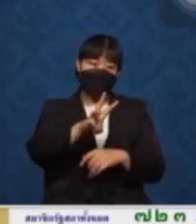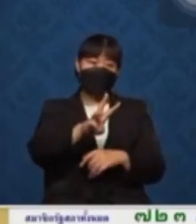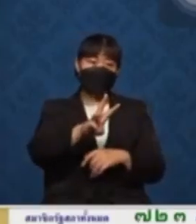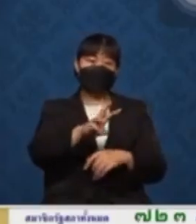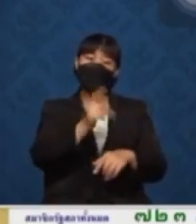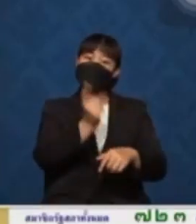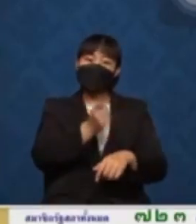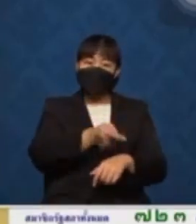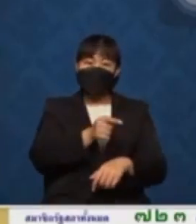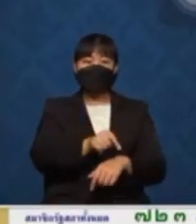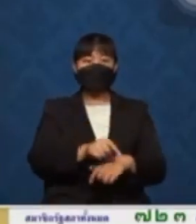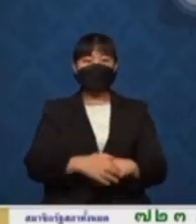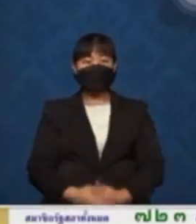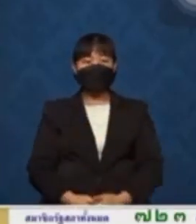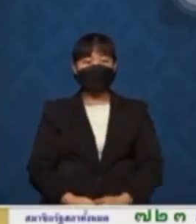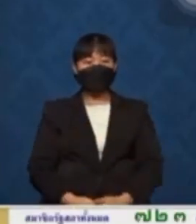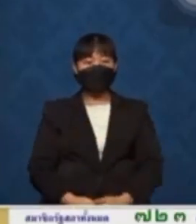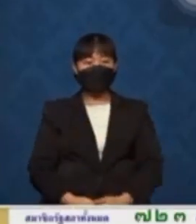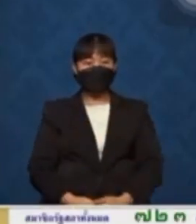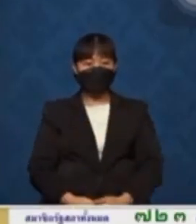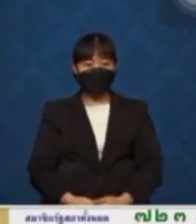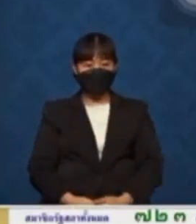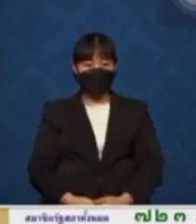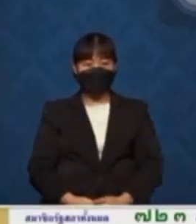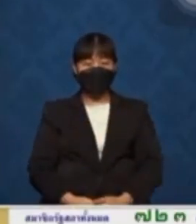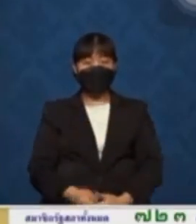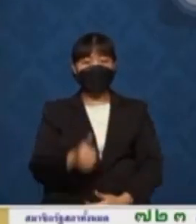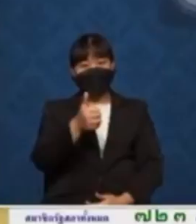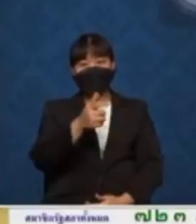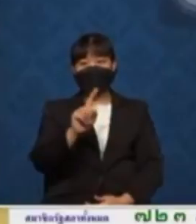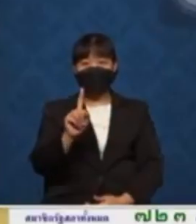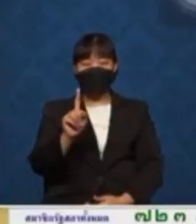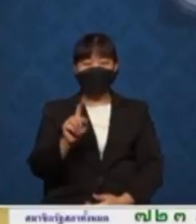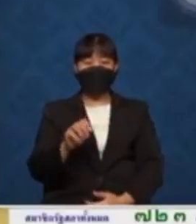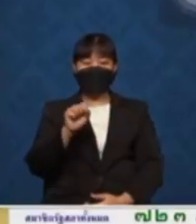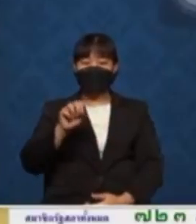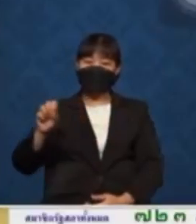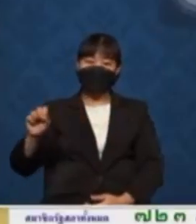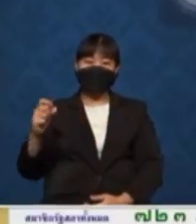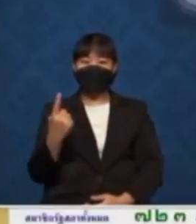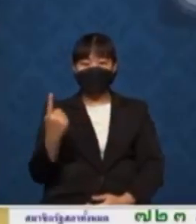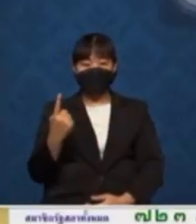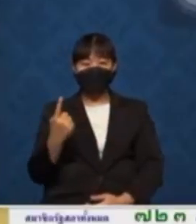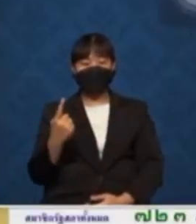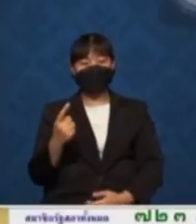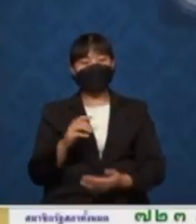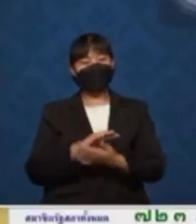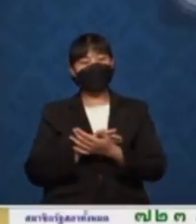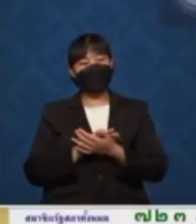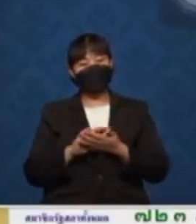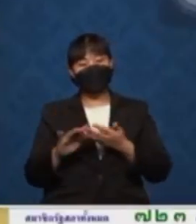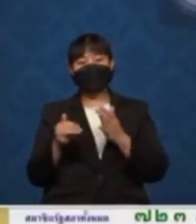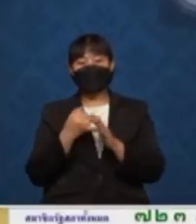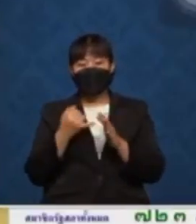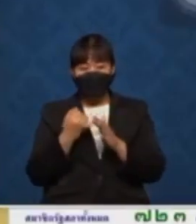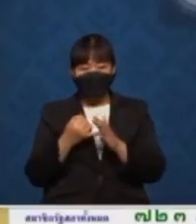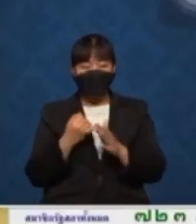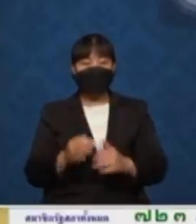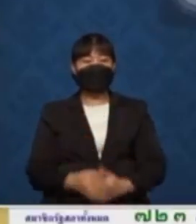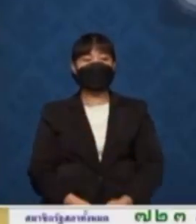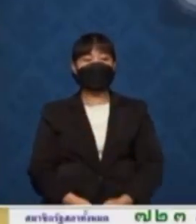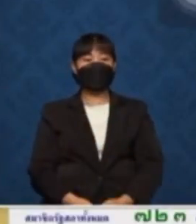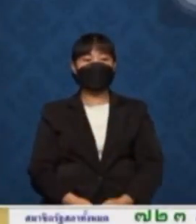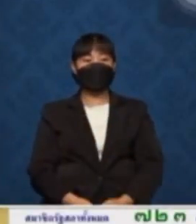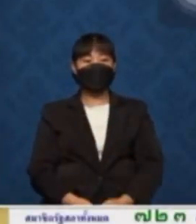คงอยู่ข้อดีประการที่2ของแนวทางสภาเดี่ยวนะครับคือความเรียบง่ายการใช้ระบบสภาเดี่ยวนั้นจะเป็นทาง